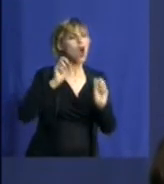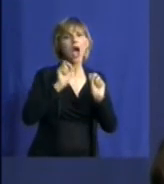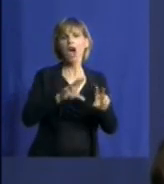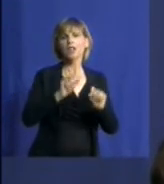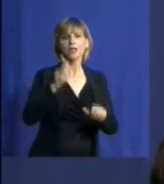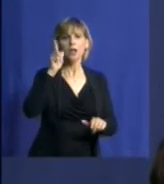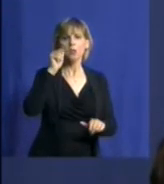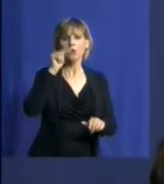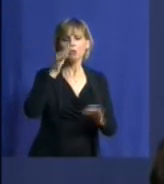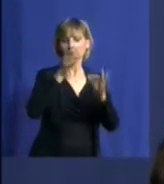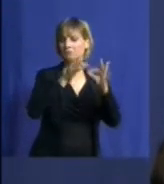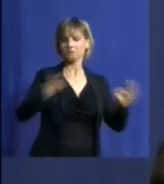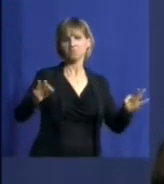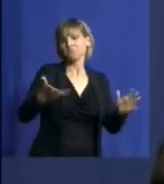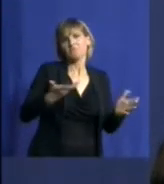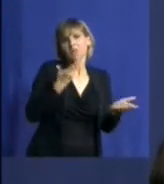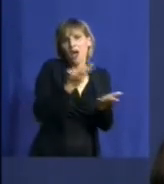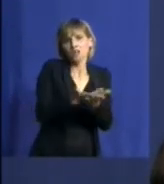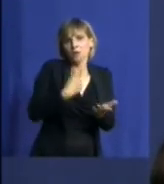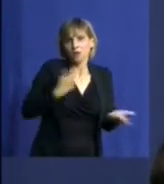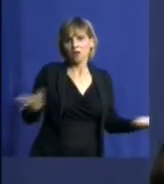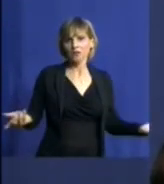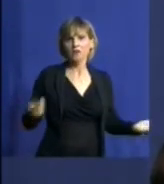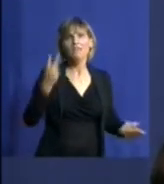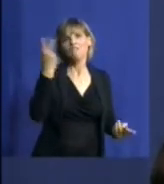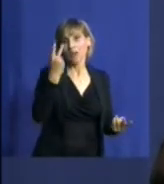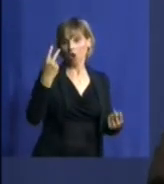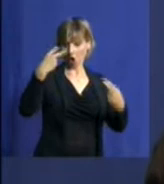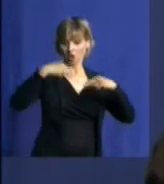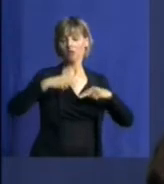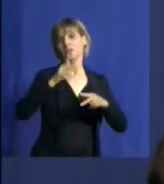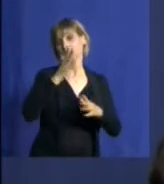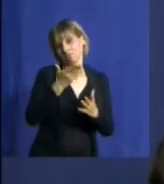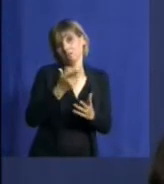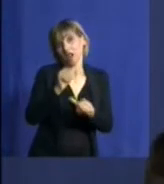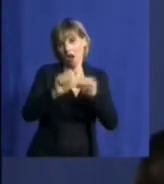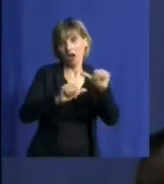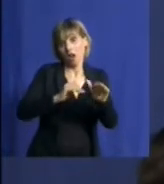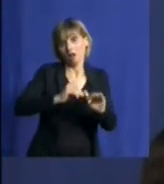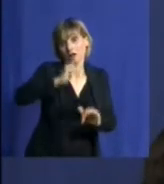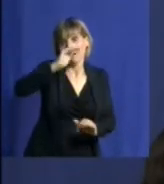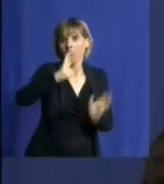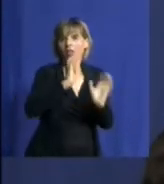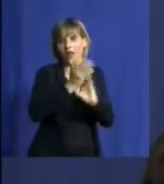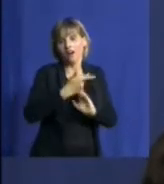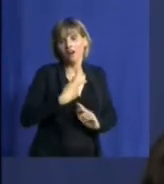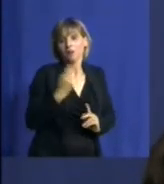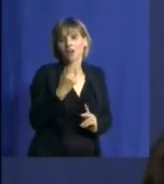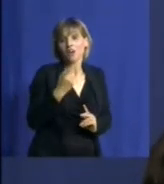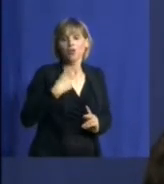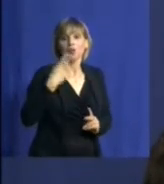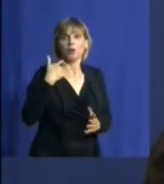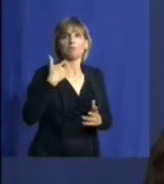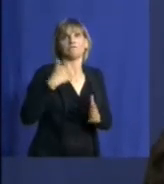donna. Chiaramente, come ho già detto, la consapevolezza cambia nel corso del tempo. Crescendo uno si rende conto di